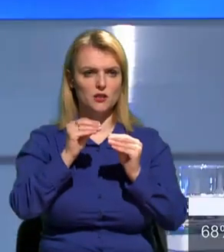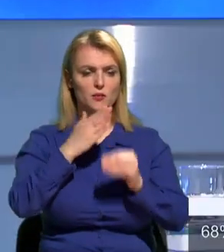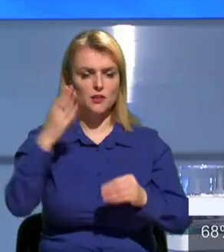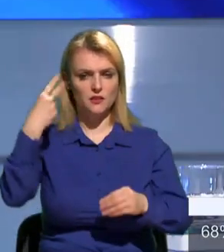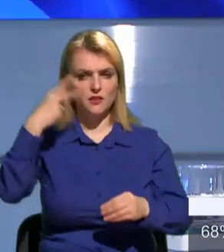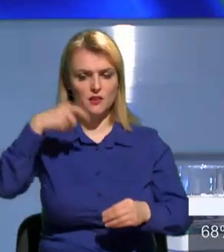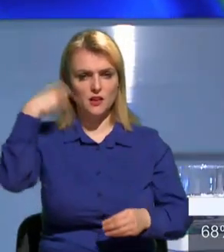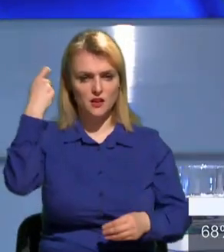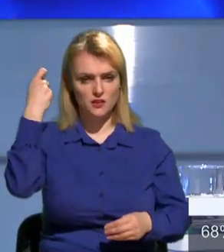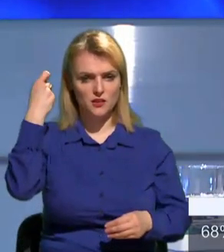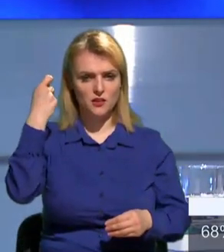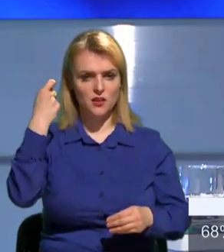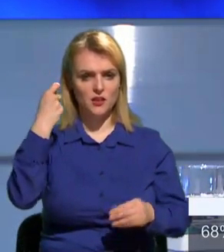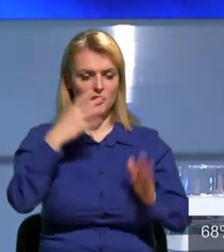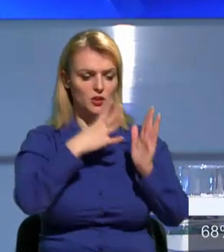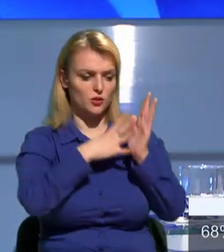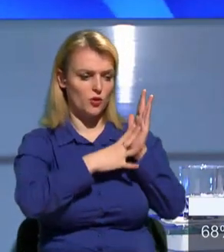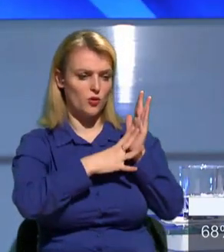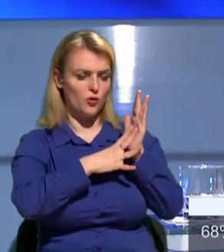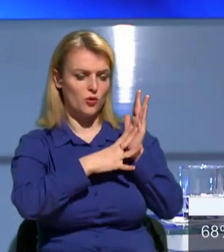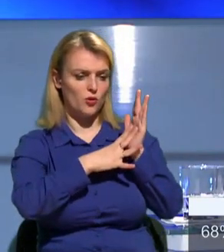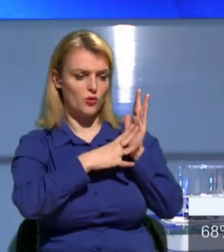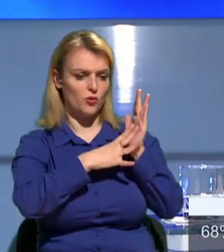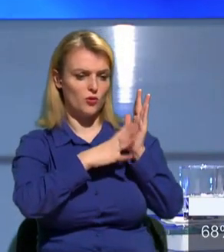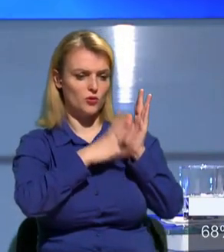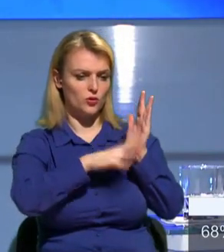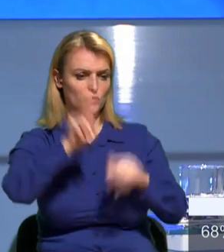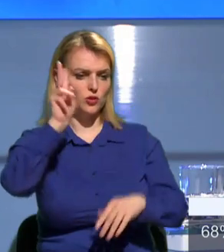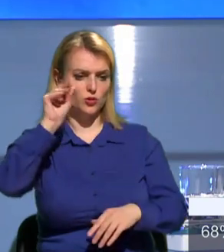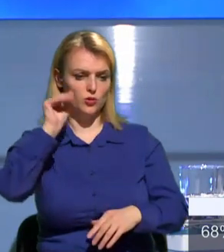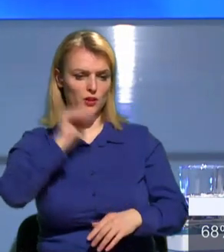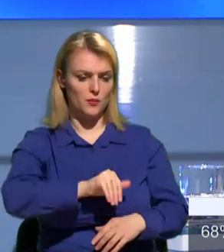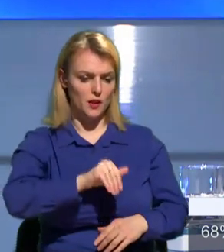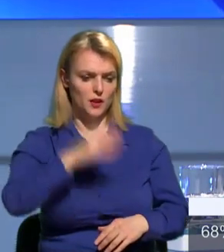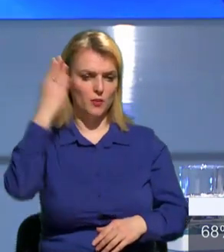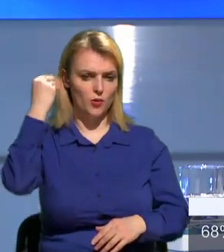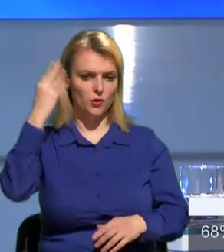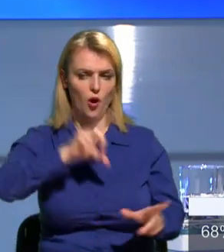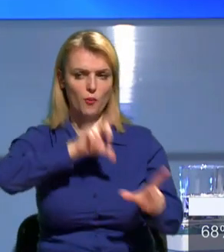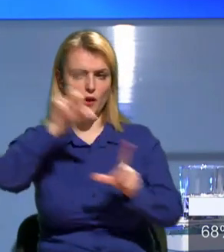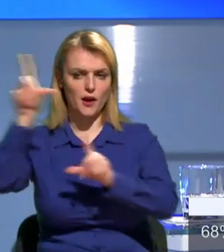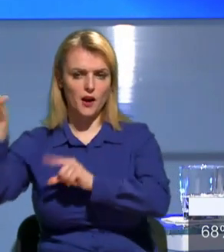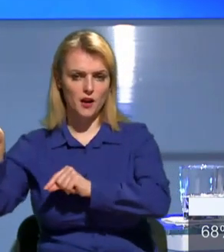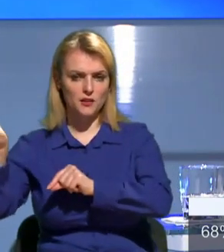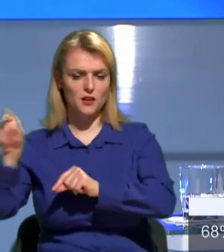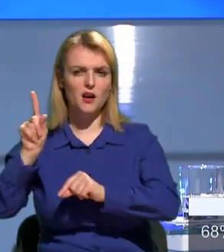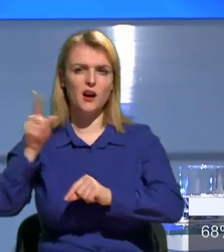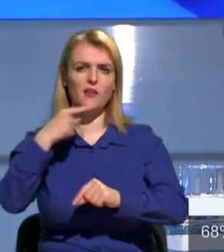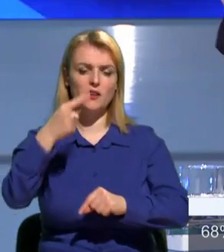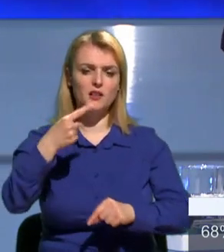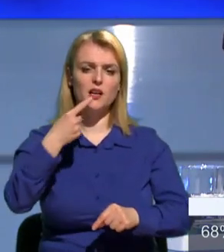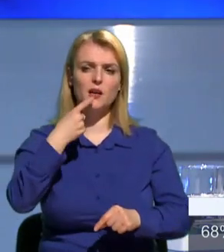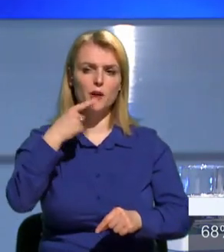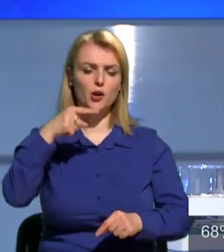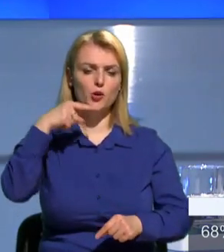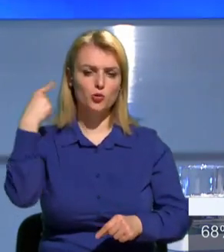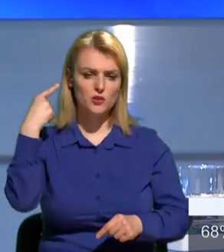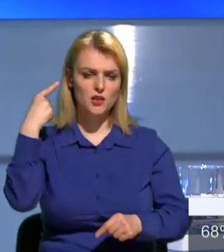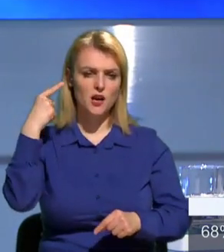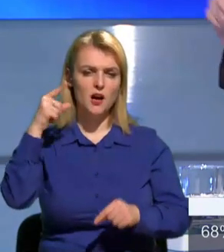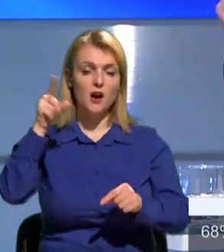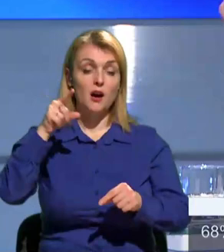20 de ani, 92.000 de cetățeni ai Republicii Moldova au plecat pentru, cum se spune în limba rusă, na постоянное место жительства. Adică